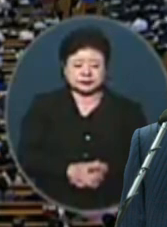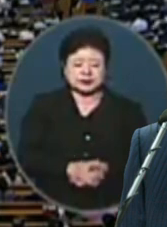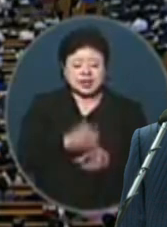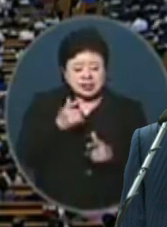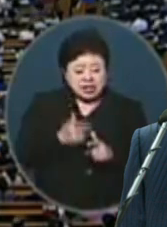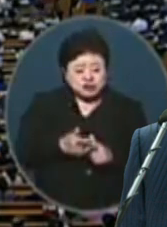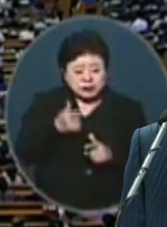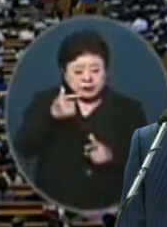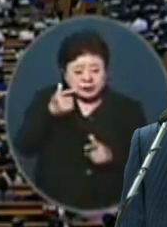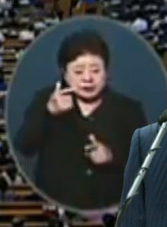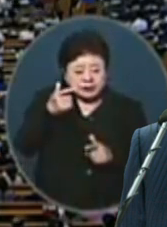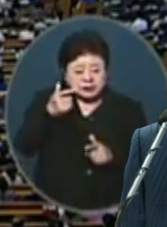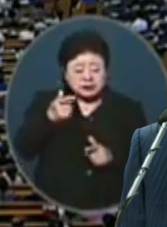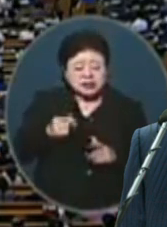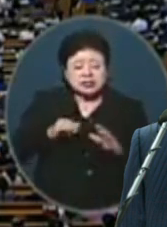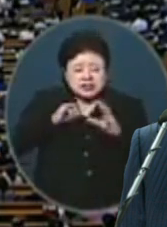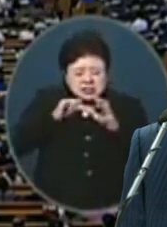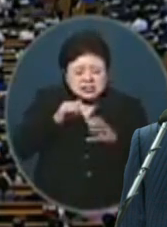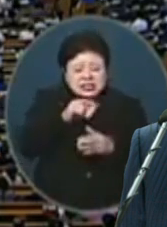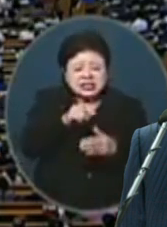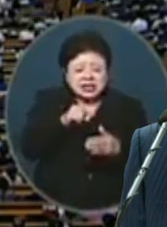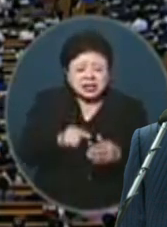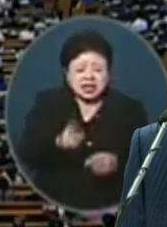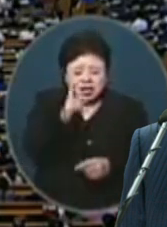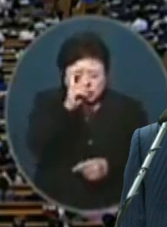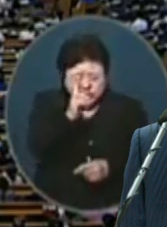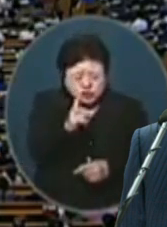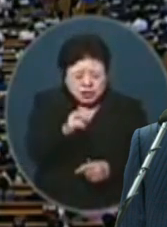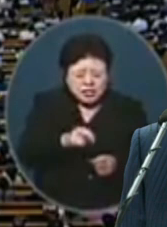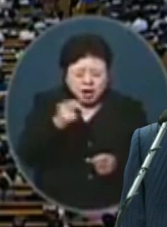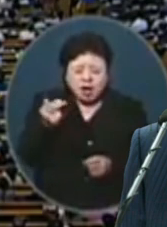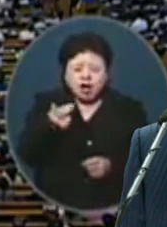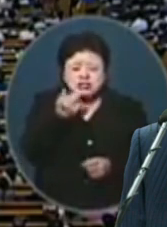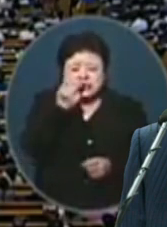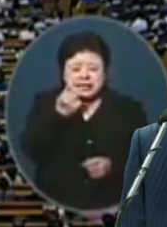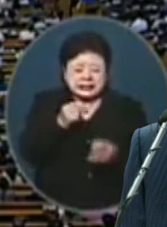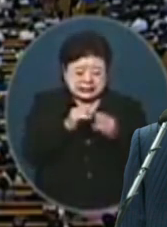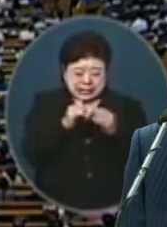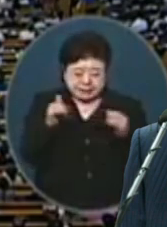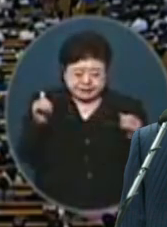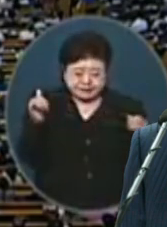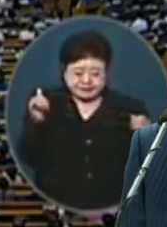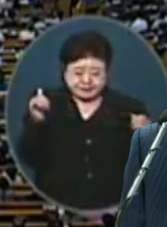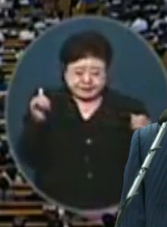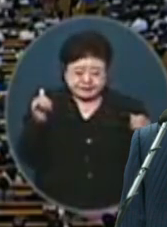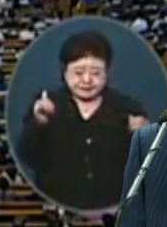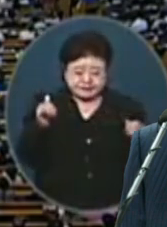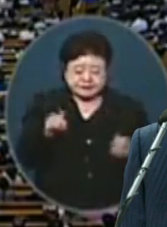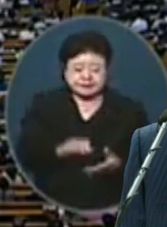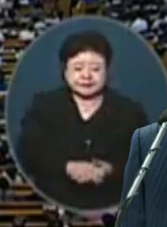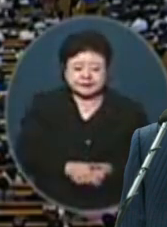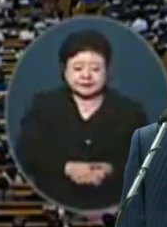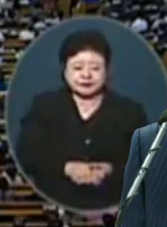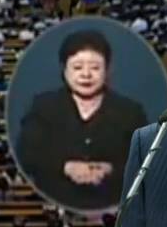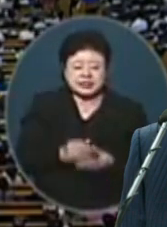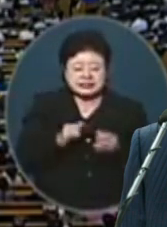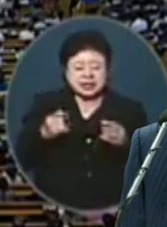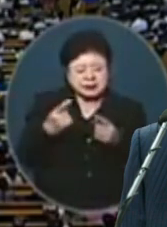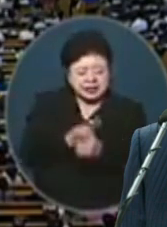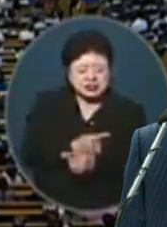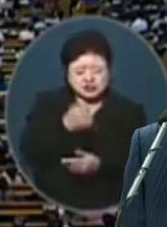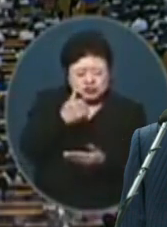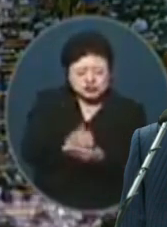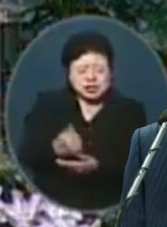예수님은 이 세상에 유일의 영생의 사람이었습니다. 그러나 인간을 대신하여